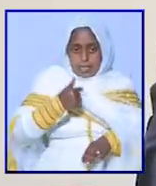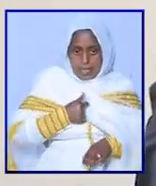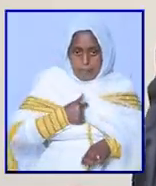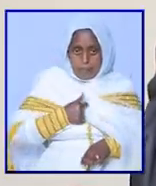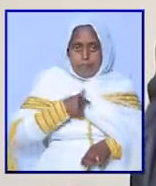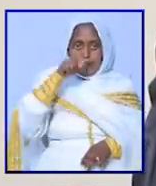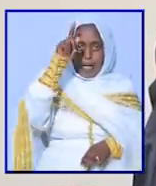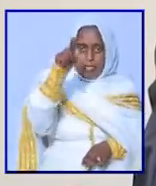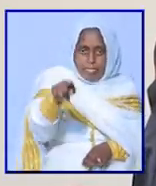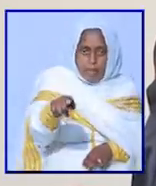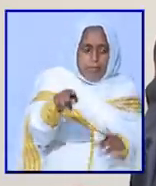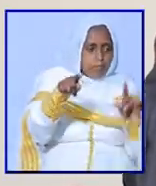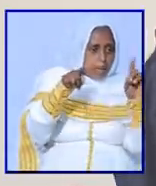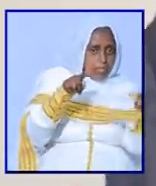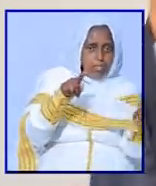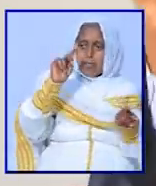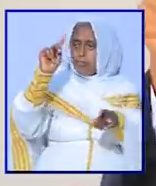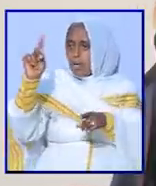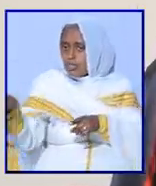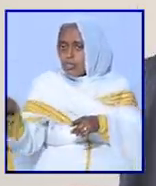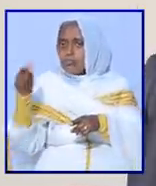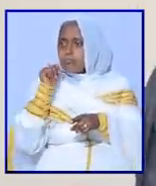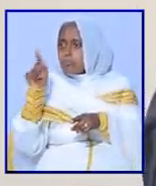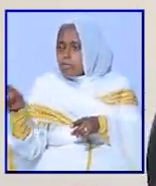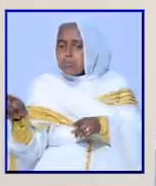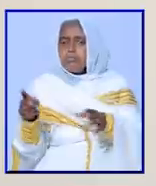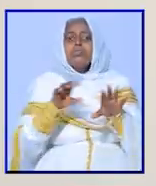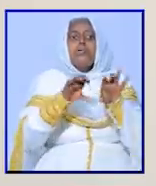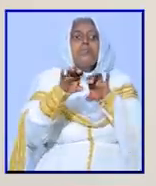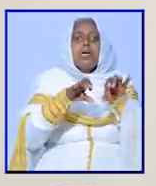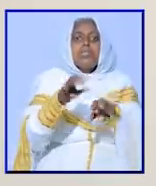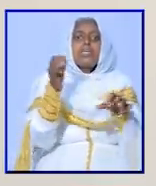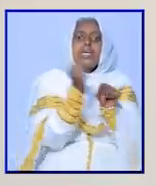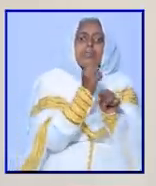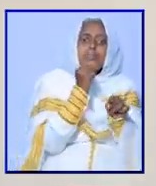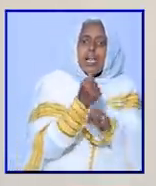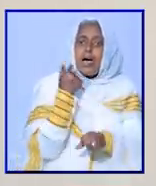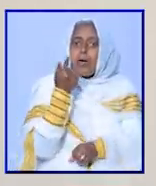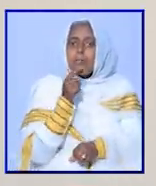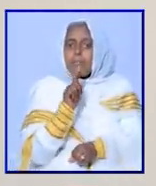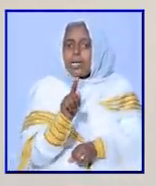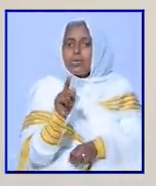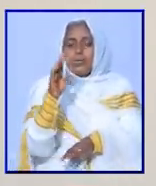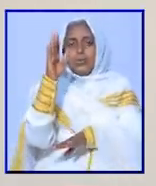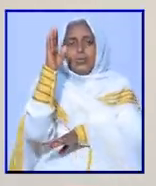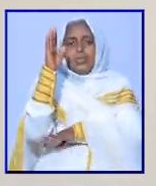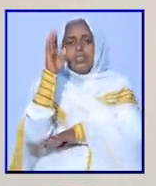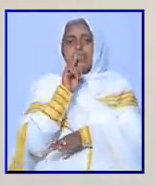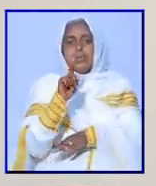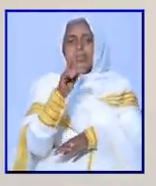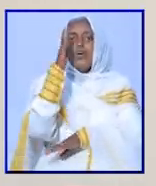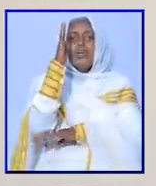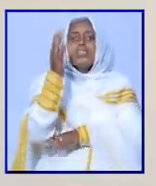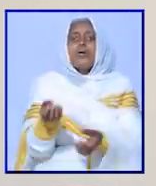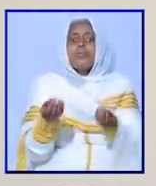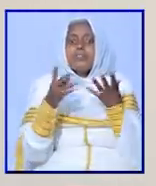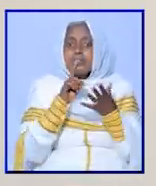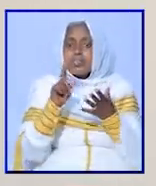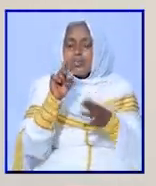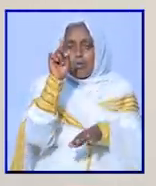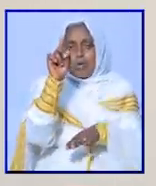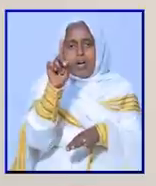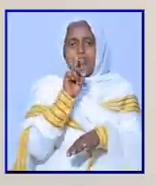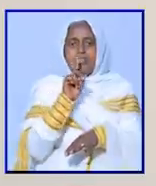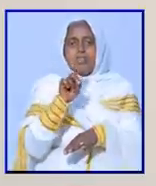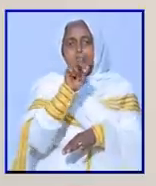ሁሉን በሁሉ የሚያደርግ በእኔም ባንተም ባንችም የሚያደርግ የሚሰራ ማን ነው?